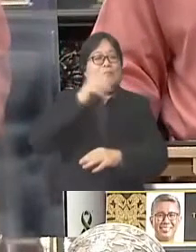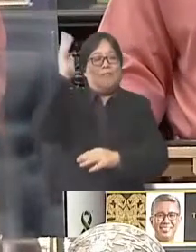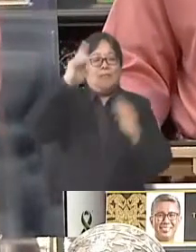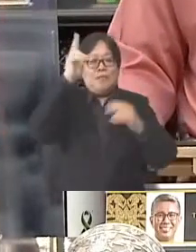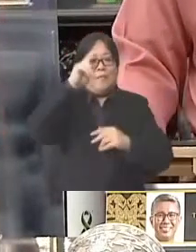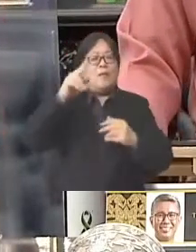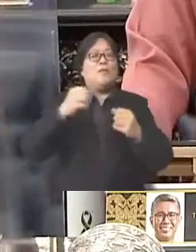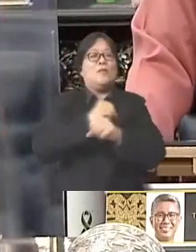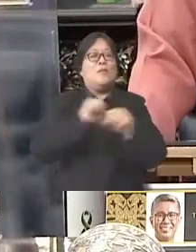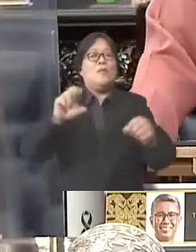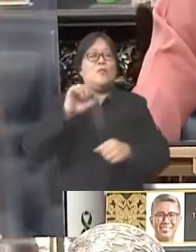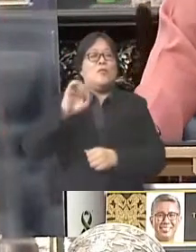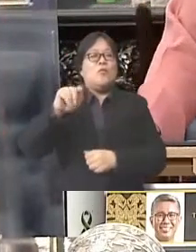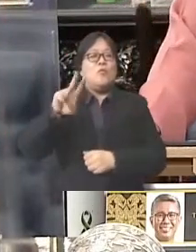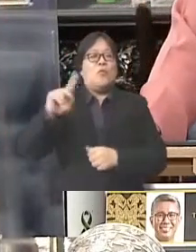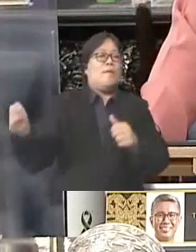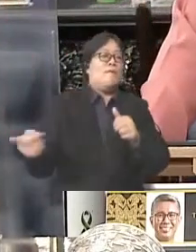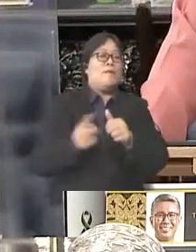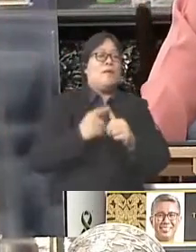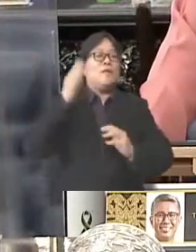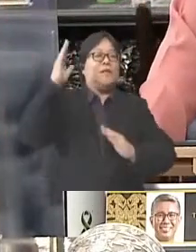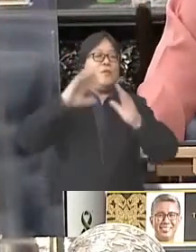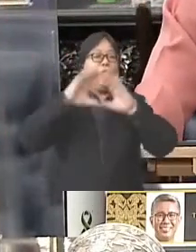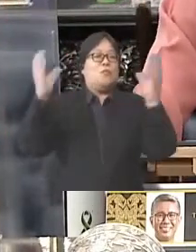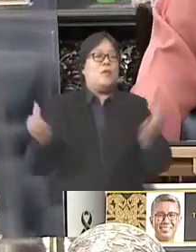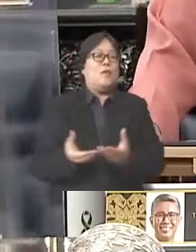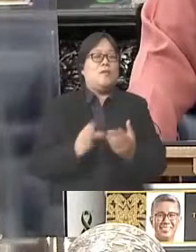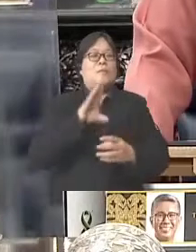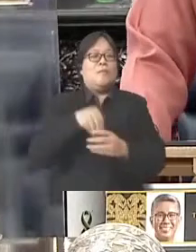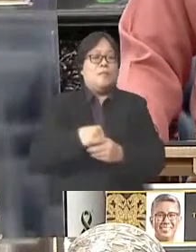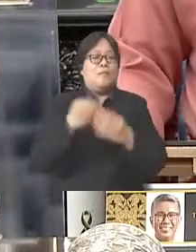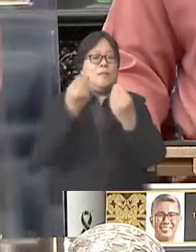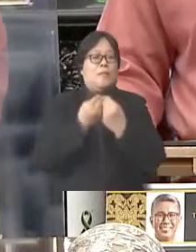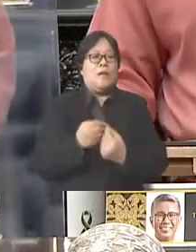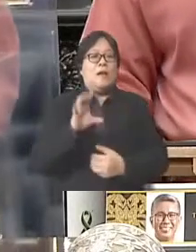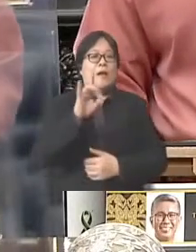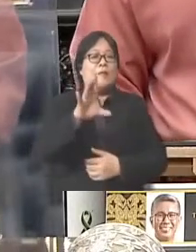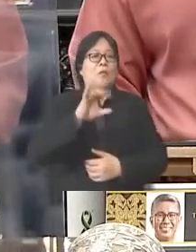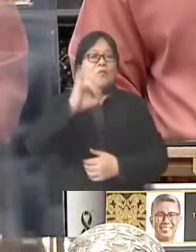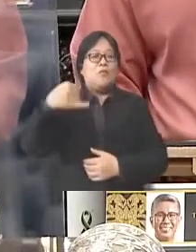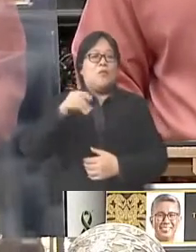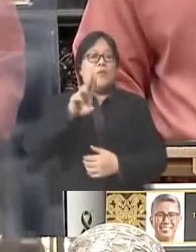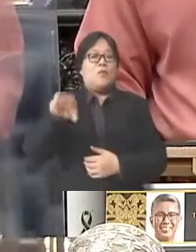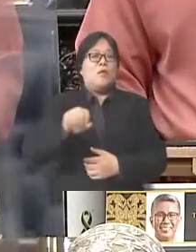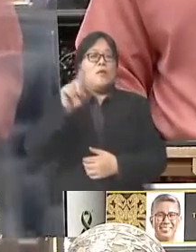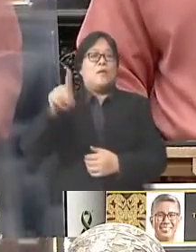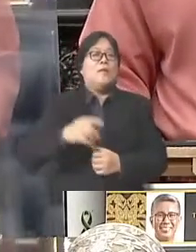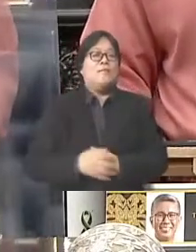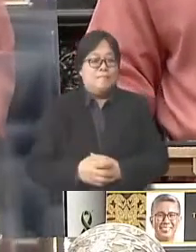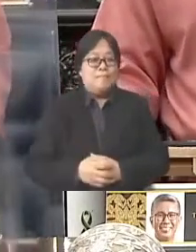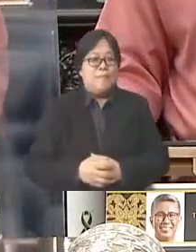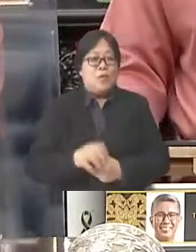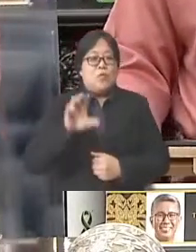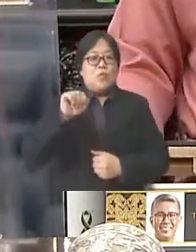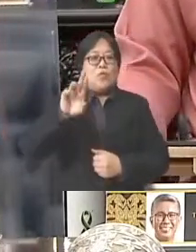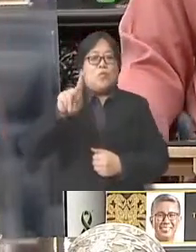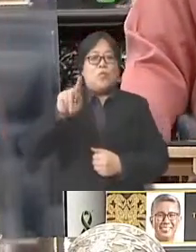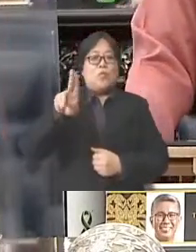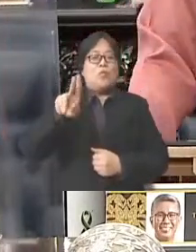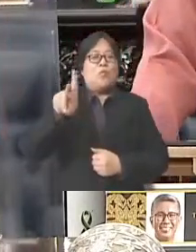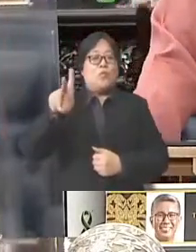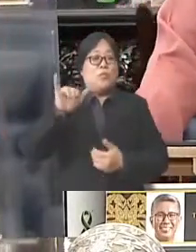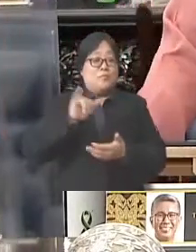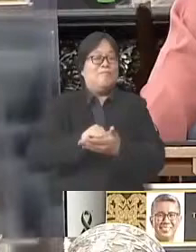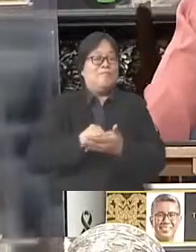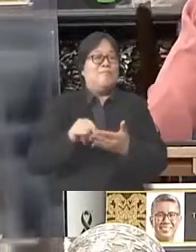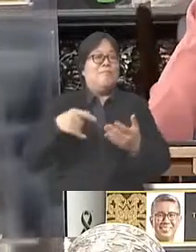kelestarian berdaulat yang pertama di dunia menurut si terbitan berjumlah delapan ratus juta Dollar Amerika suku ini di telah